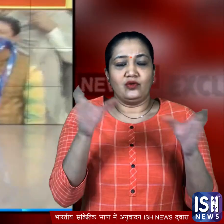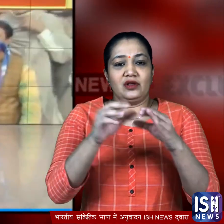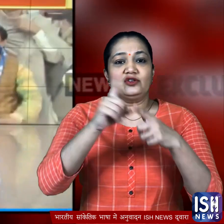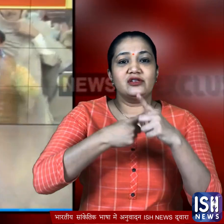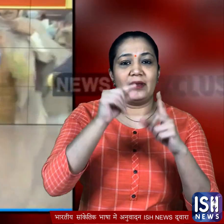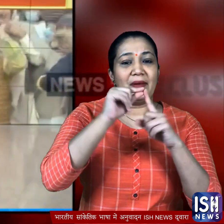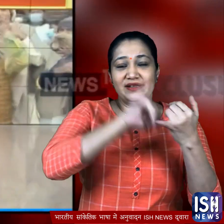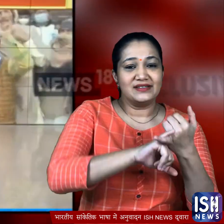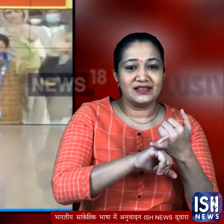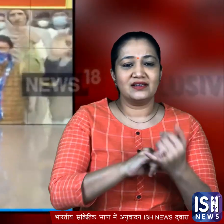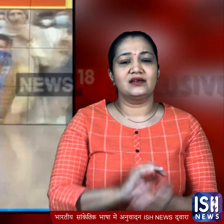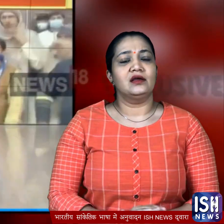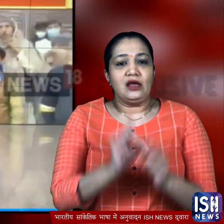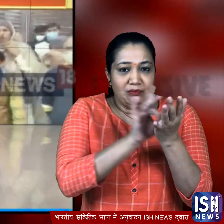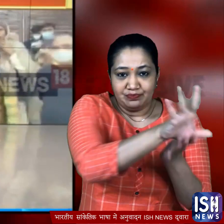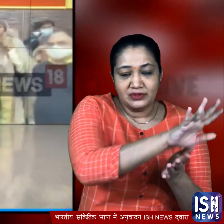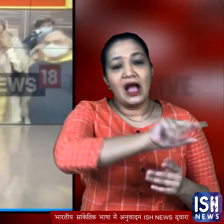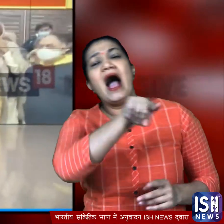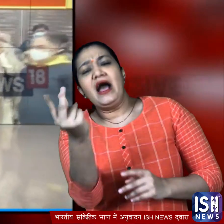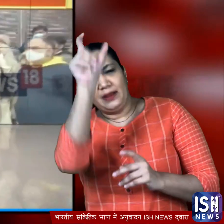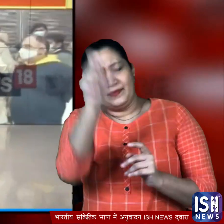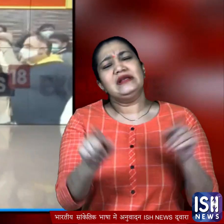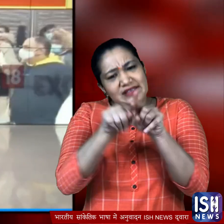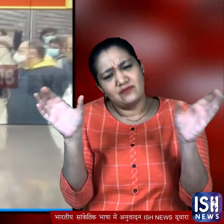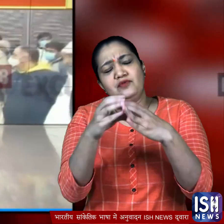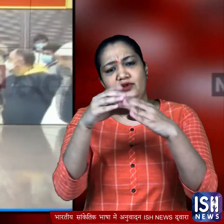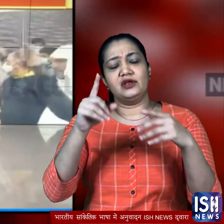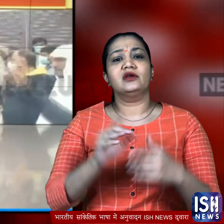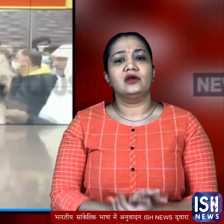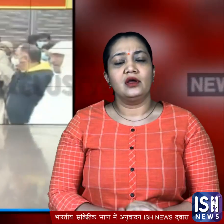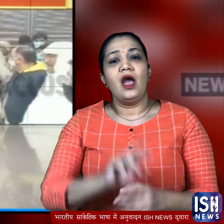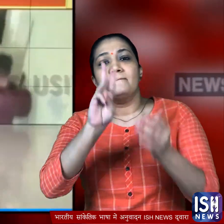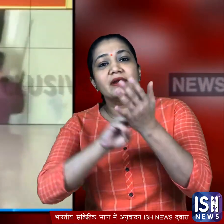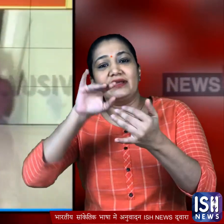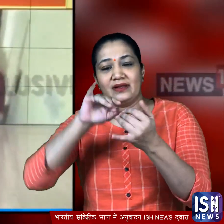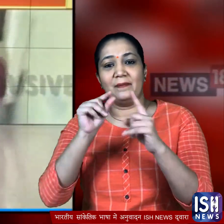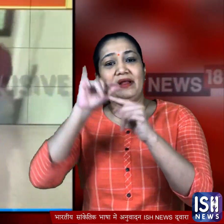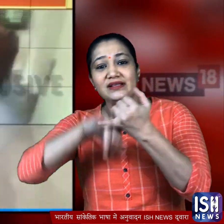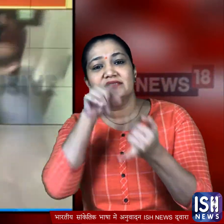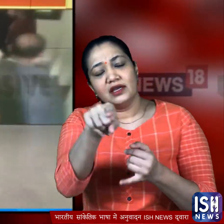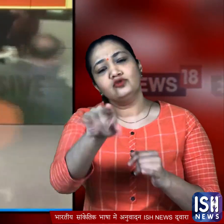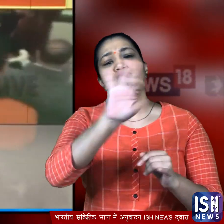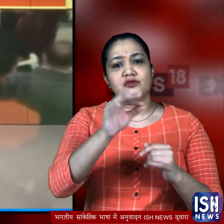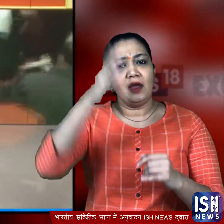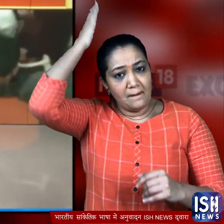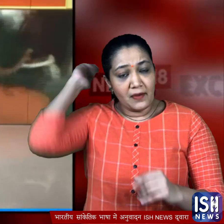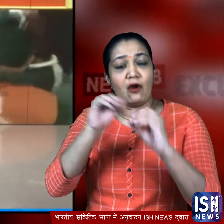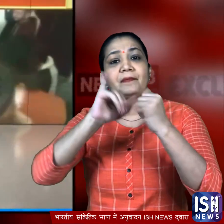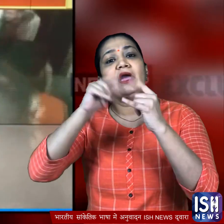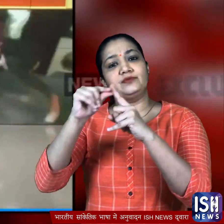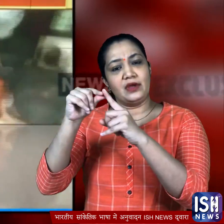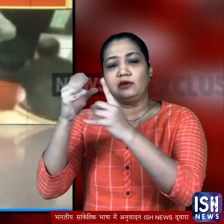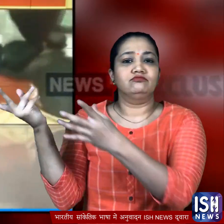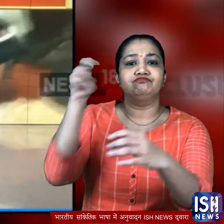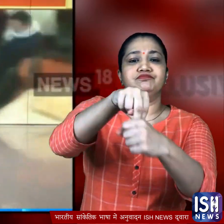विधायक जितेंद्र पाल सिंह की जगह जाट समुदाय से ही आने वाले मनिंदर पाल सिंह पर दांव खेला है, जो कि इससे पहले बीएसपी